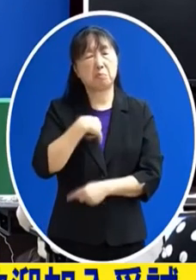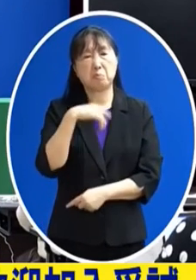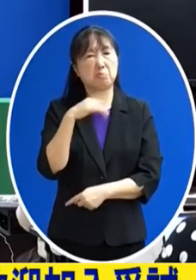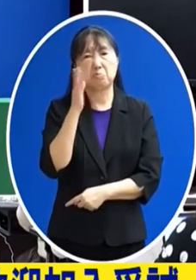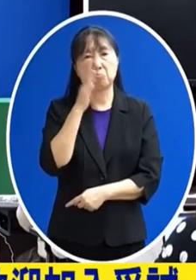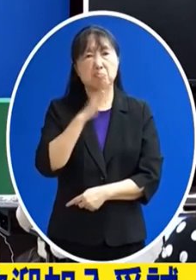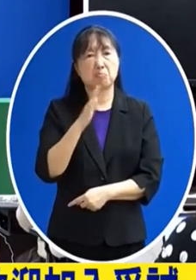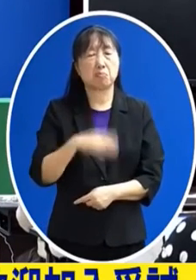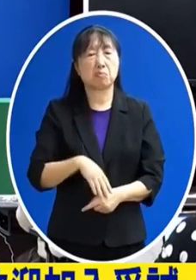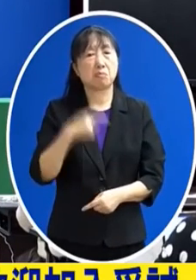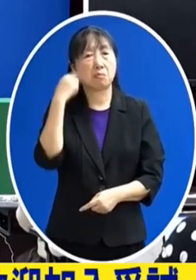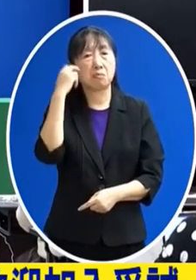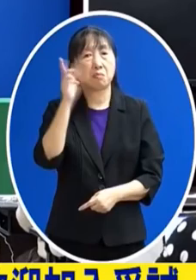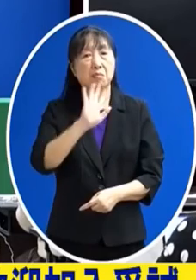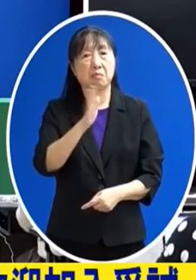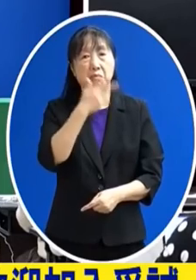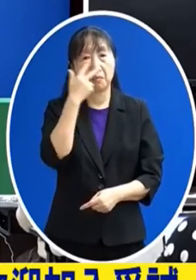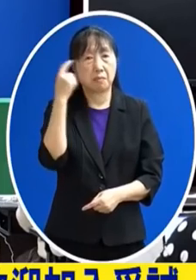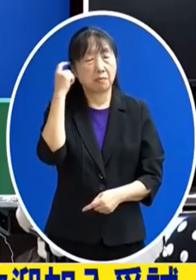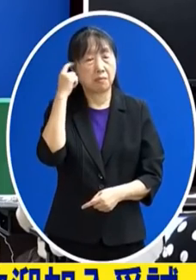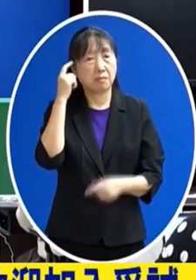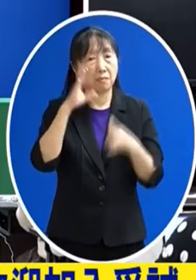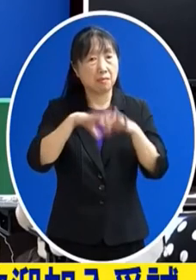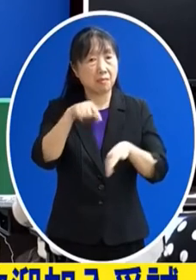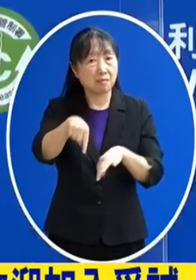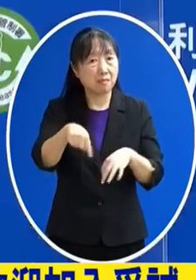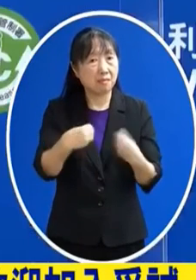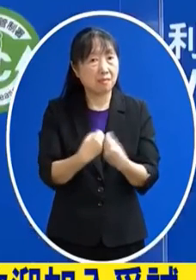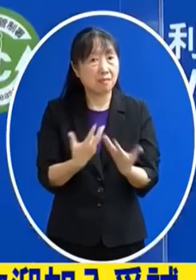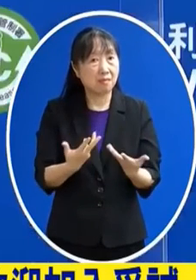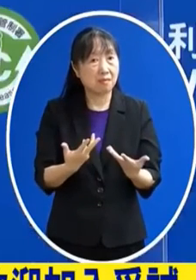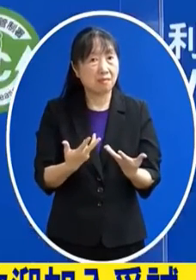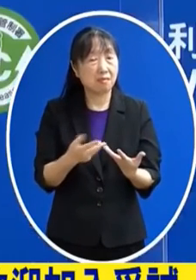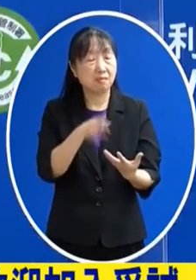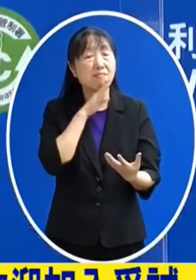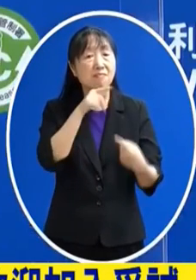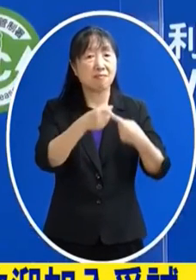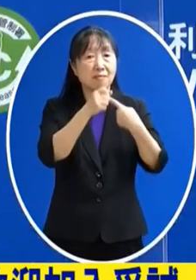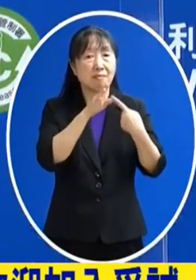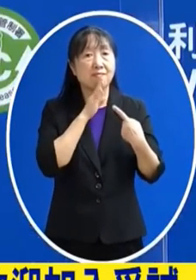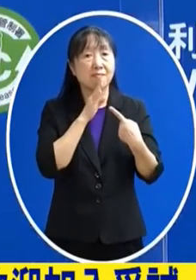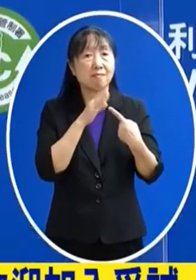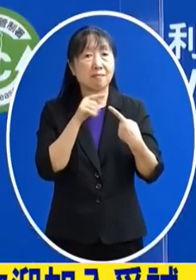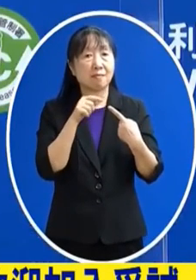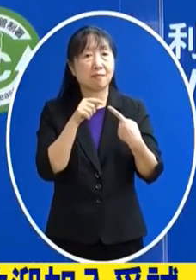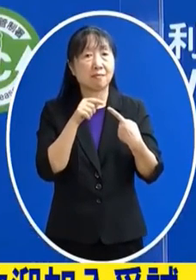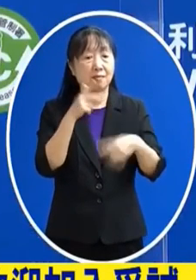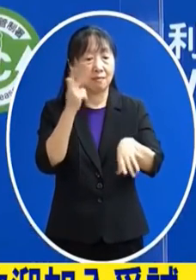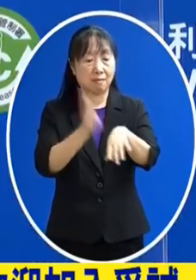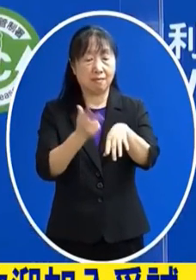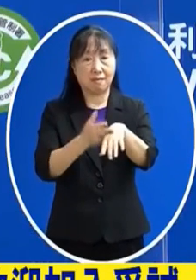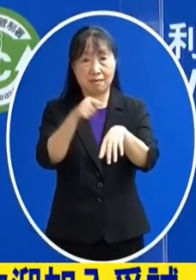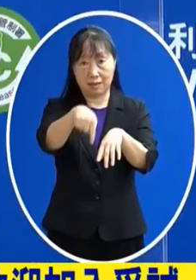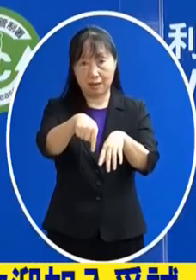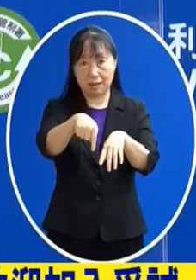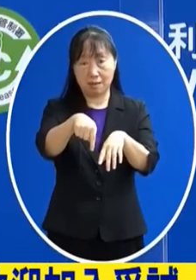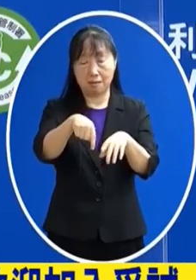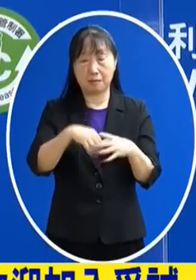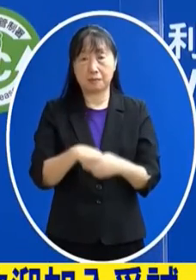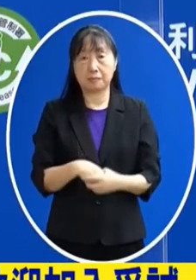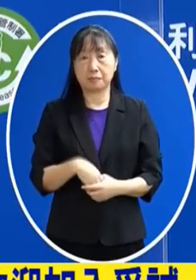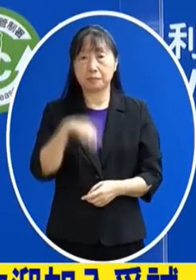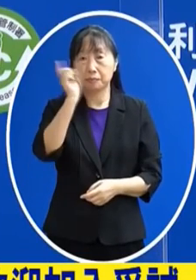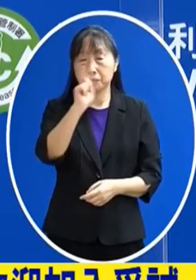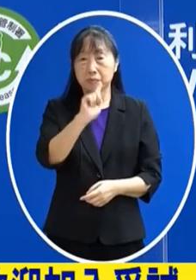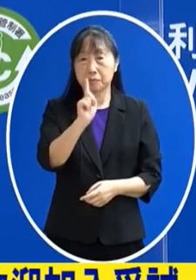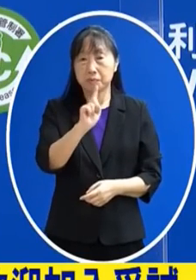湾整个经济复苏的时间。想问指挥官怎么看？ 对，就是说第一个了哈，我们要在科学上来看了哈，就是什